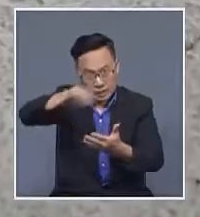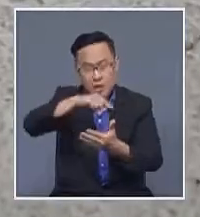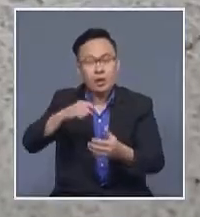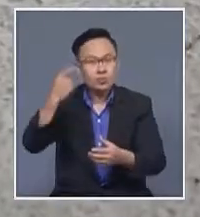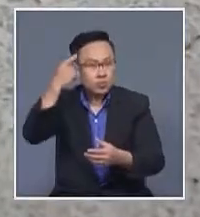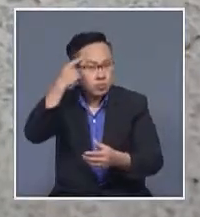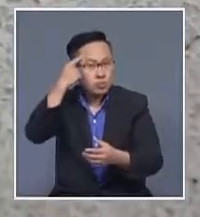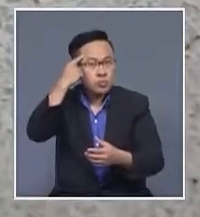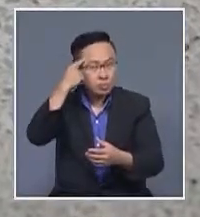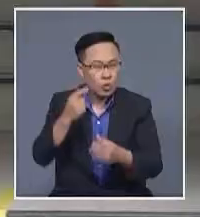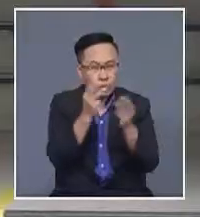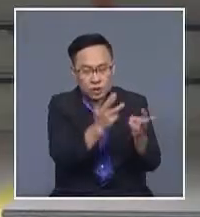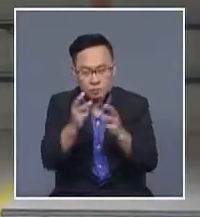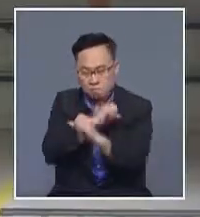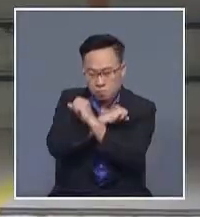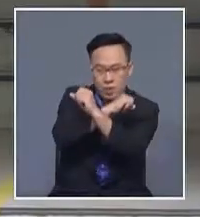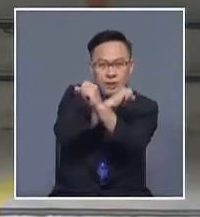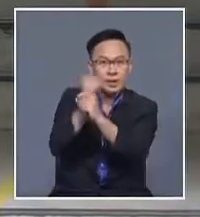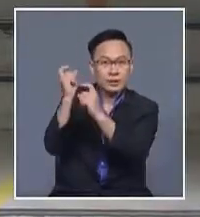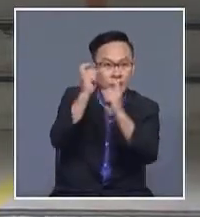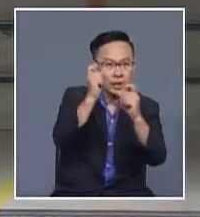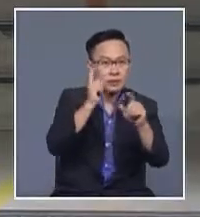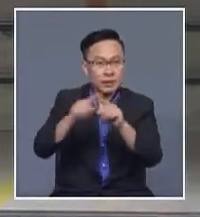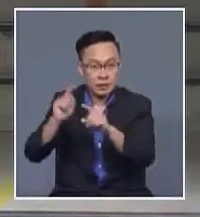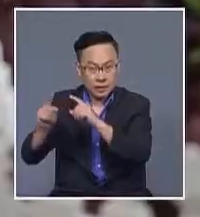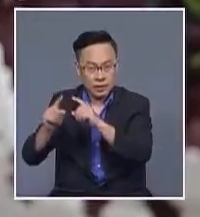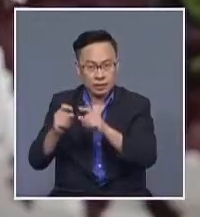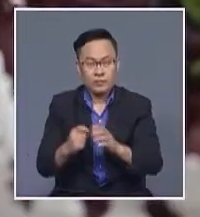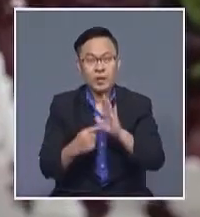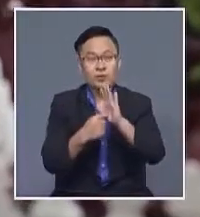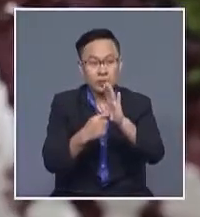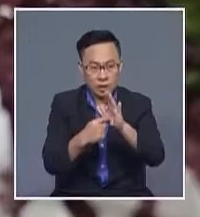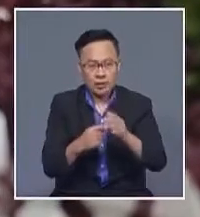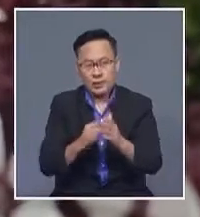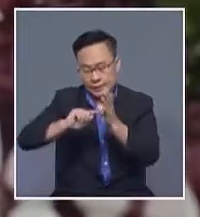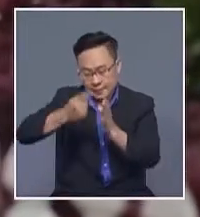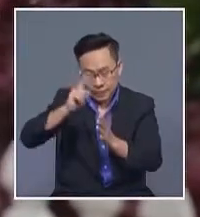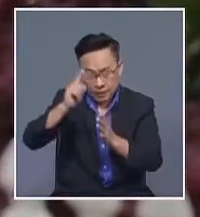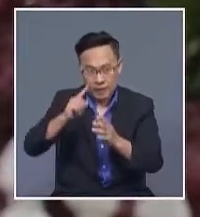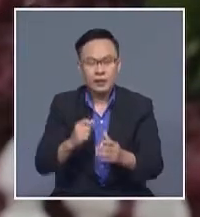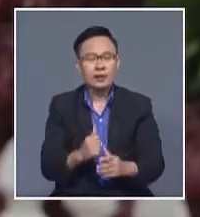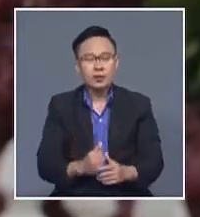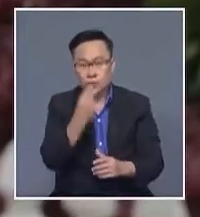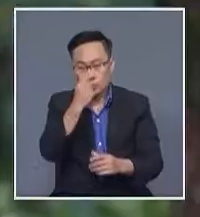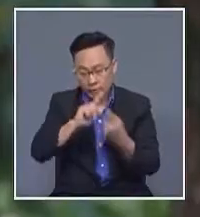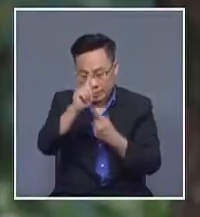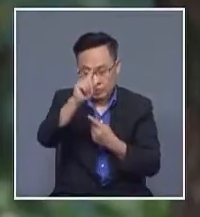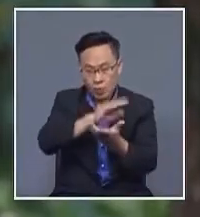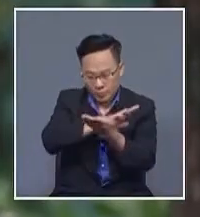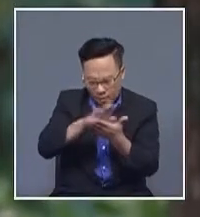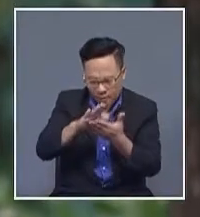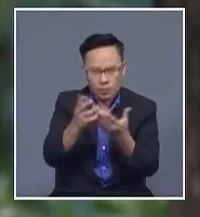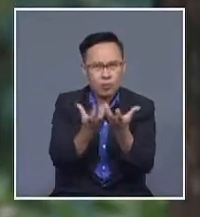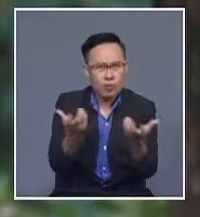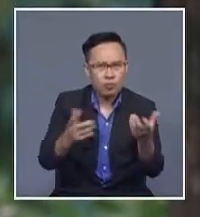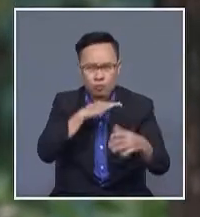ที่จะรักษาความปลอดภัยนะครับเช่นในโรงเรียนนั่นคือจะเรื่องตั้งแต่เรื่องของการรักษาความสะอาดเรื่อง